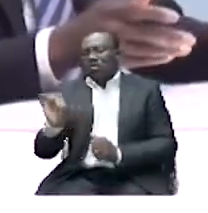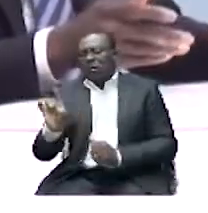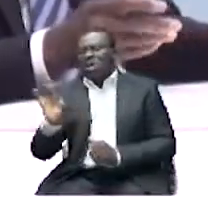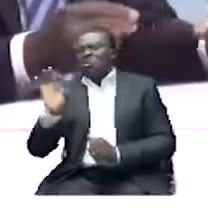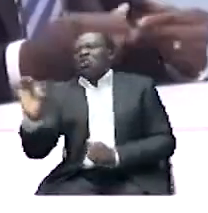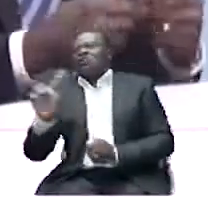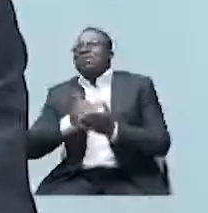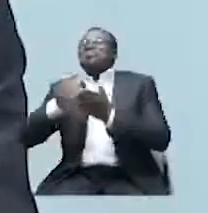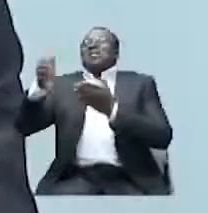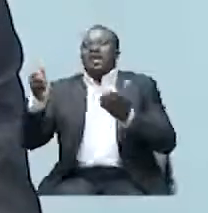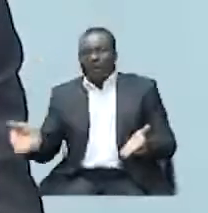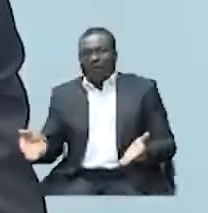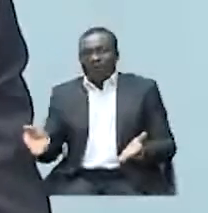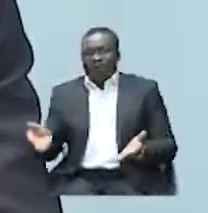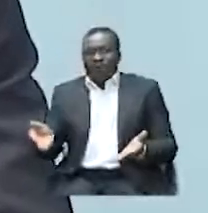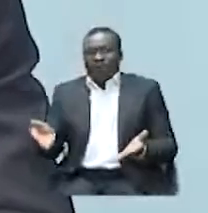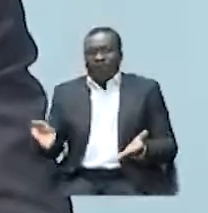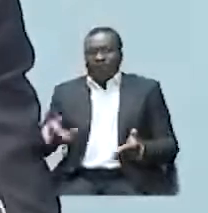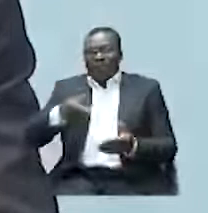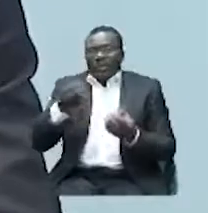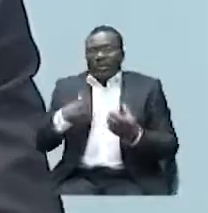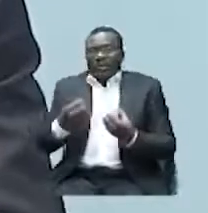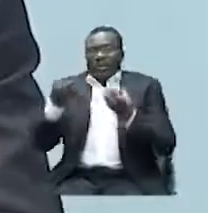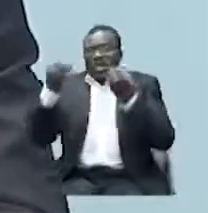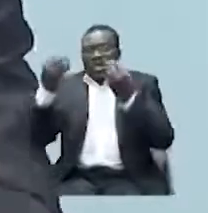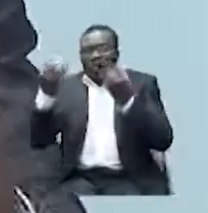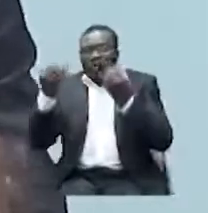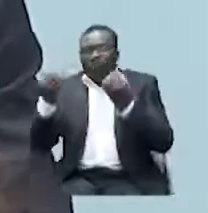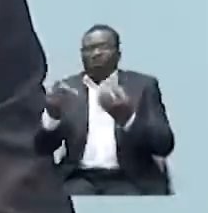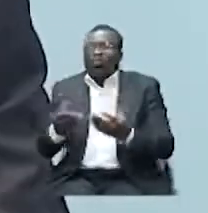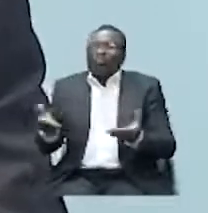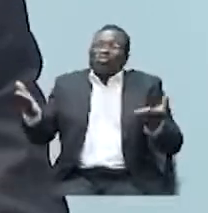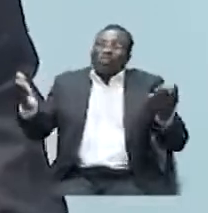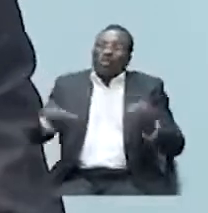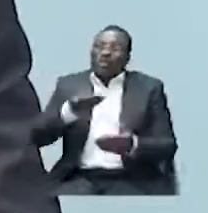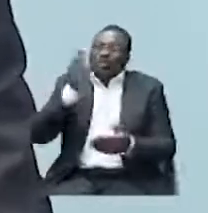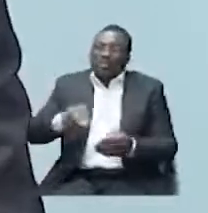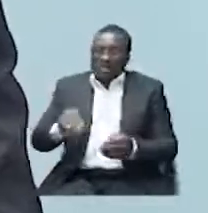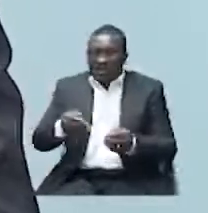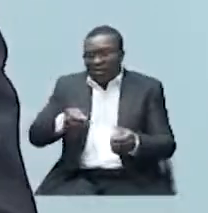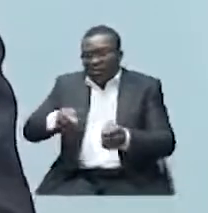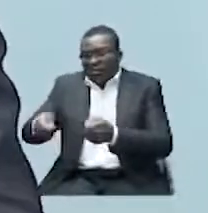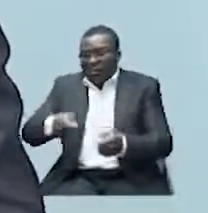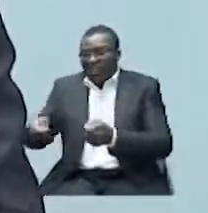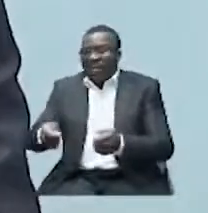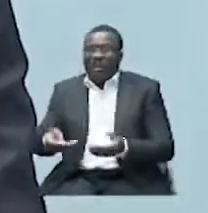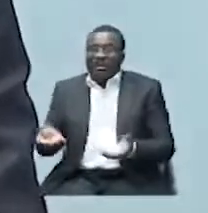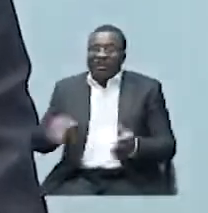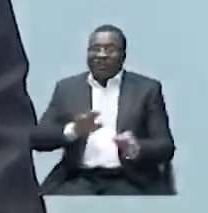rapidement l'année prochaine, parce qu'il y a beaucoup de déperditions, il y a beaucoup de, excusez-moi le terme, de fantaisie dans la gestion, dans l'administration des